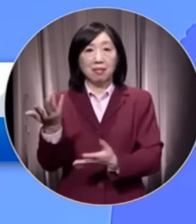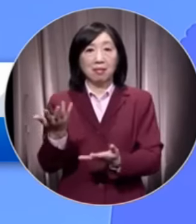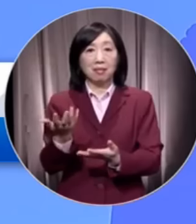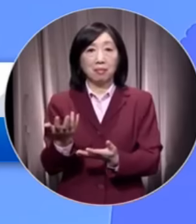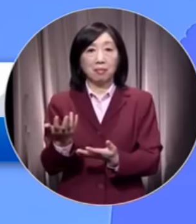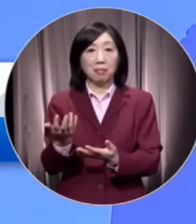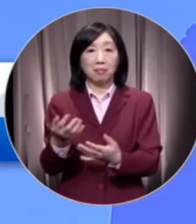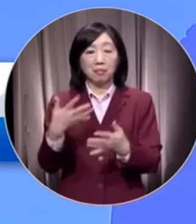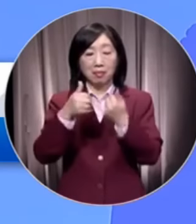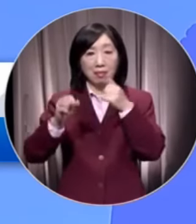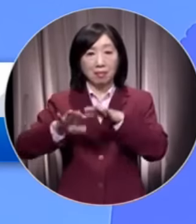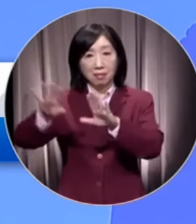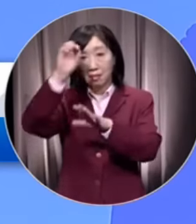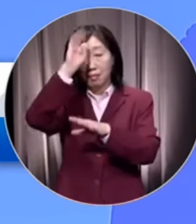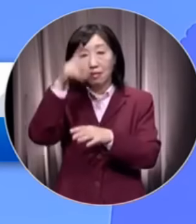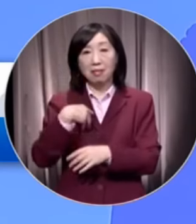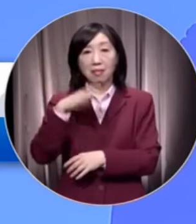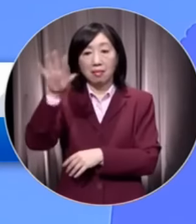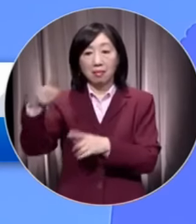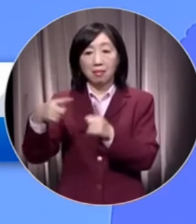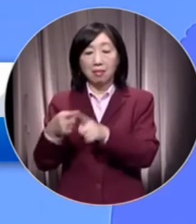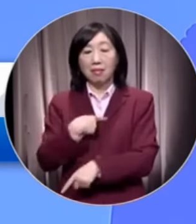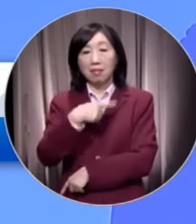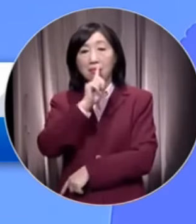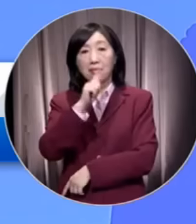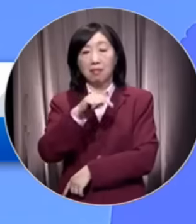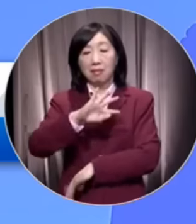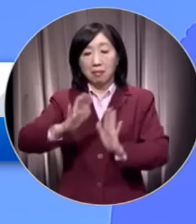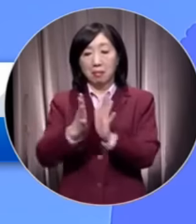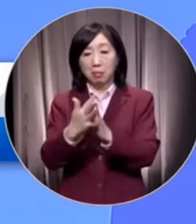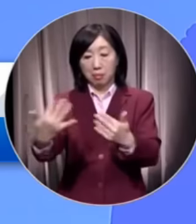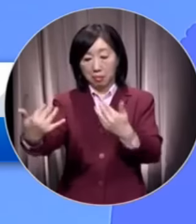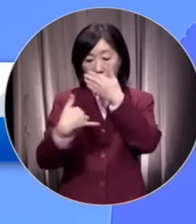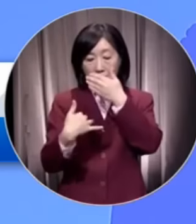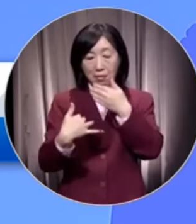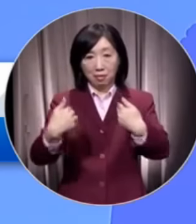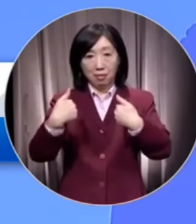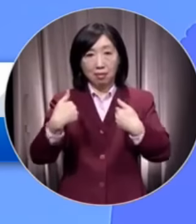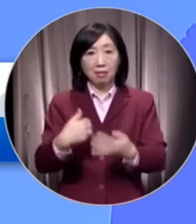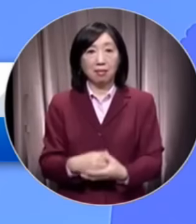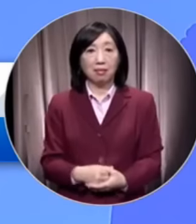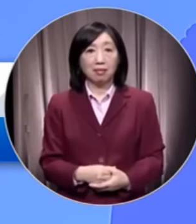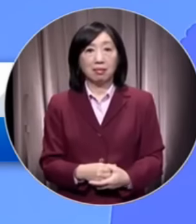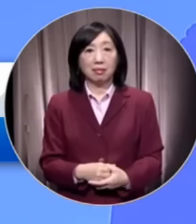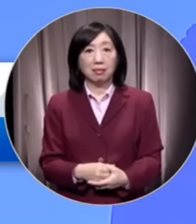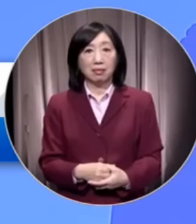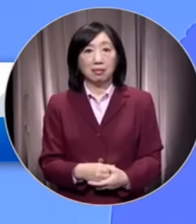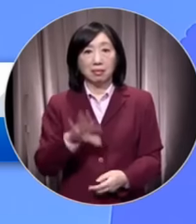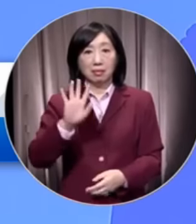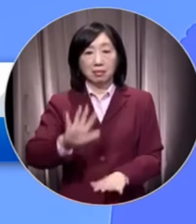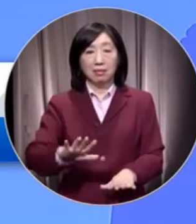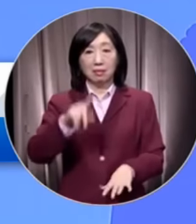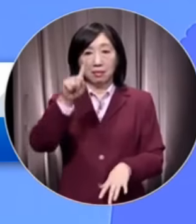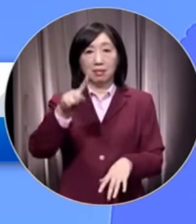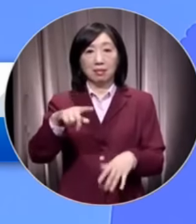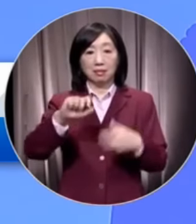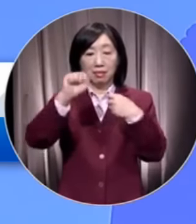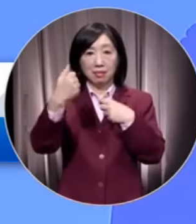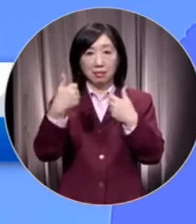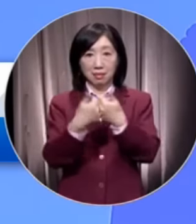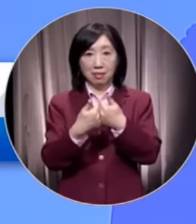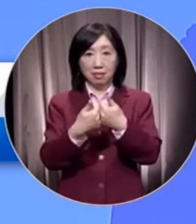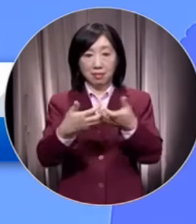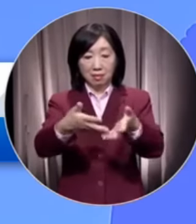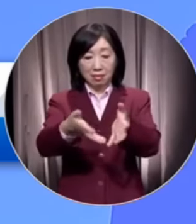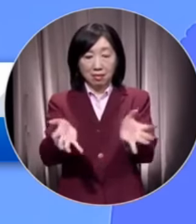是民进党某一些发言人指控的，你现在就来指控。今天一个议会的党团，他的办的